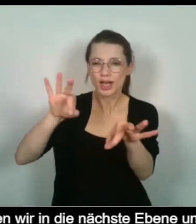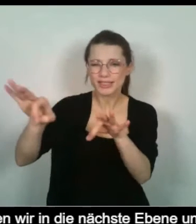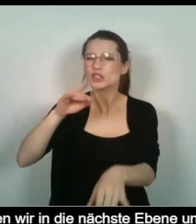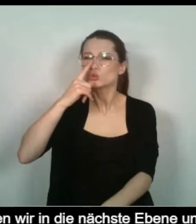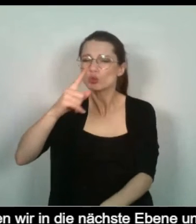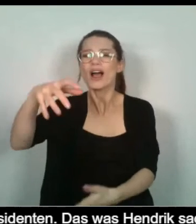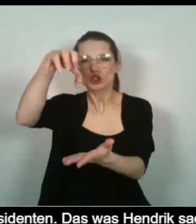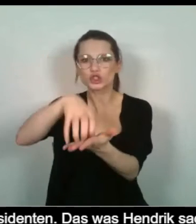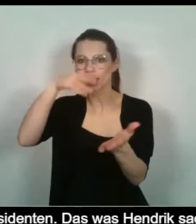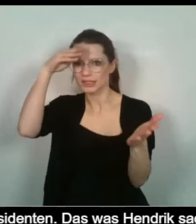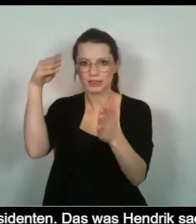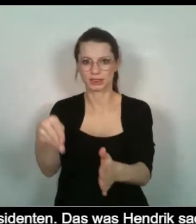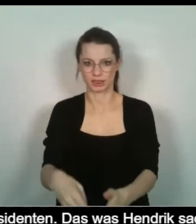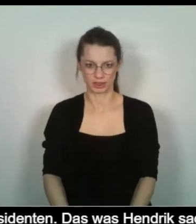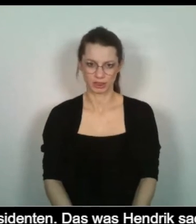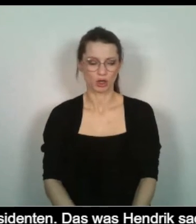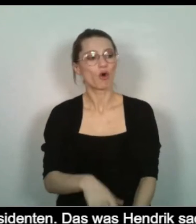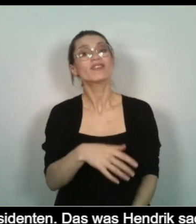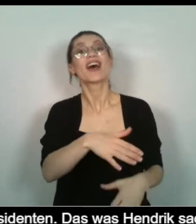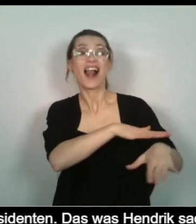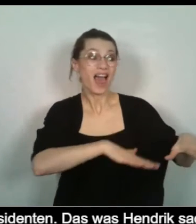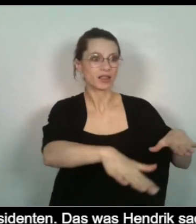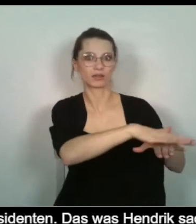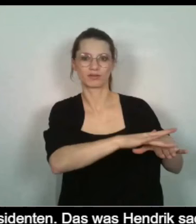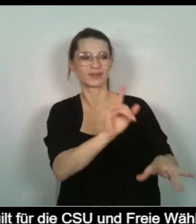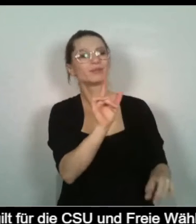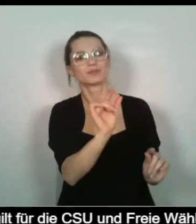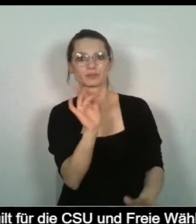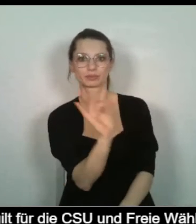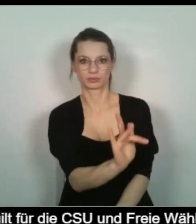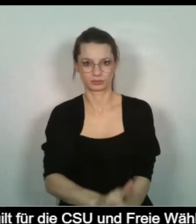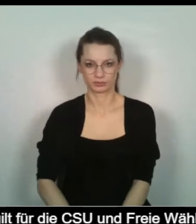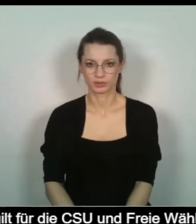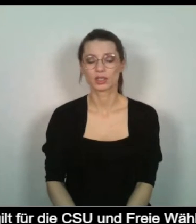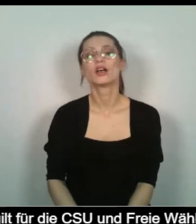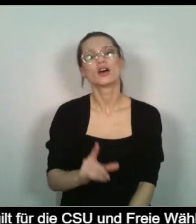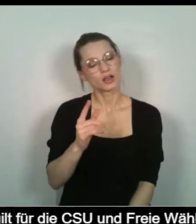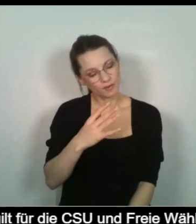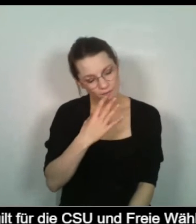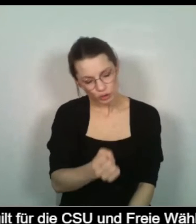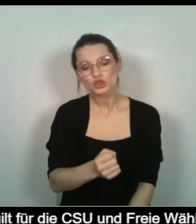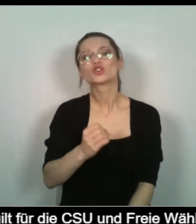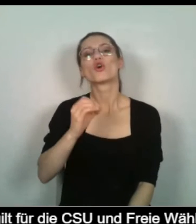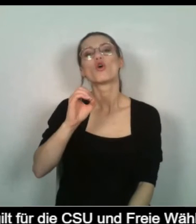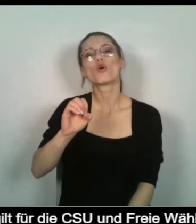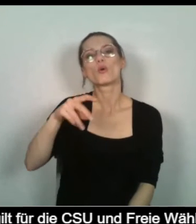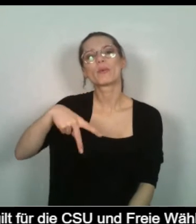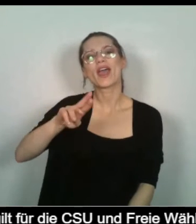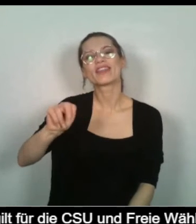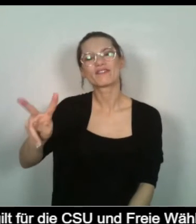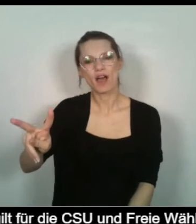relativ zeitnah eine U-Bahn nach Schneizl-Reuth zu bauen. Wir brauchen auch weiter für viele ländliche Räume die Mobilität, die